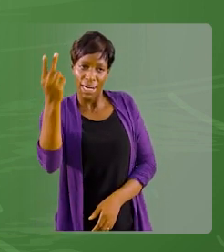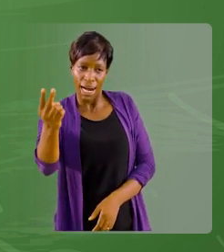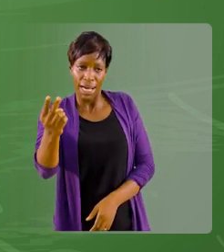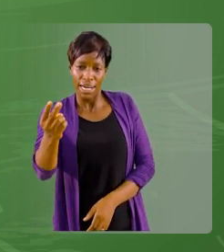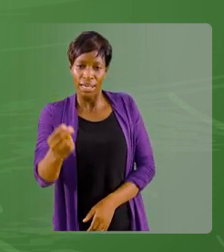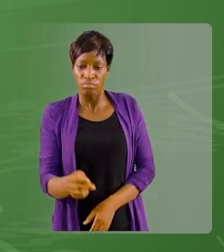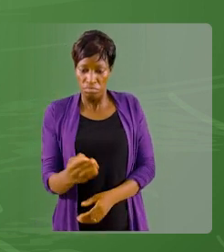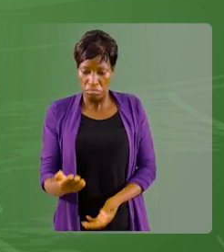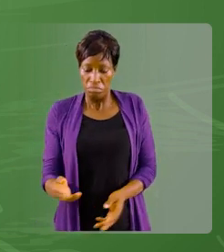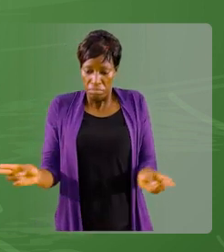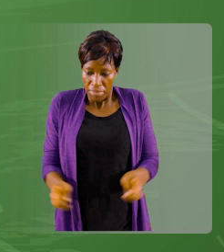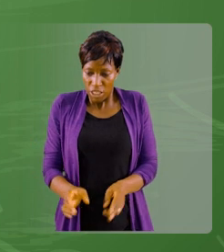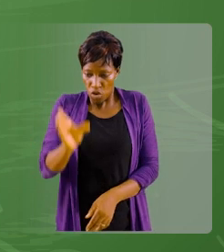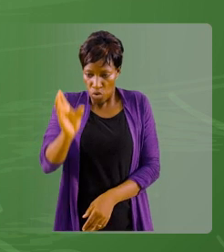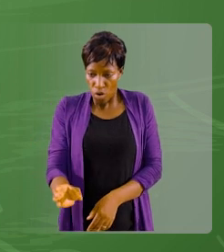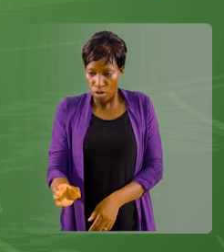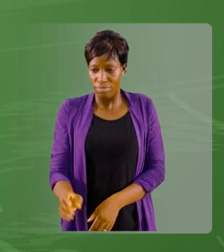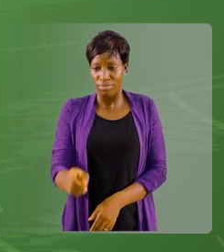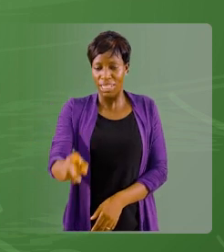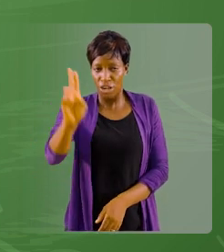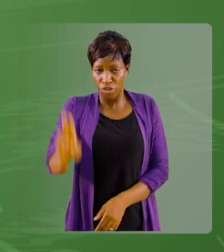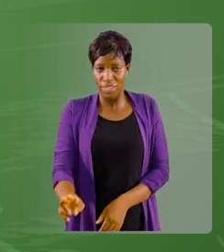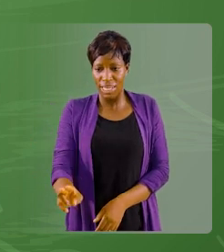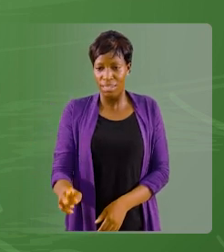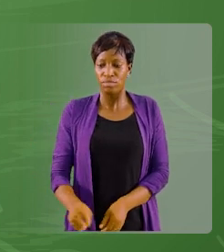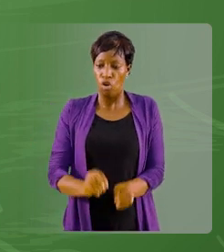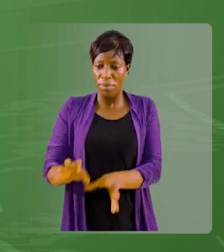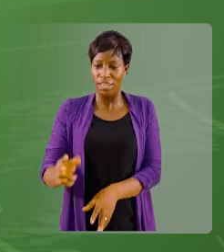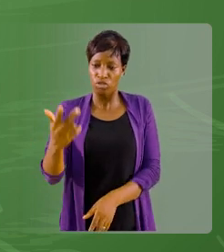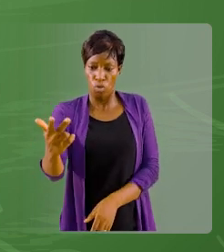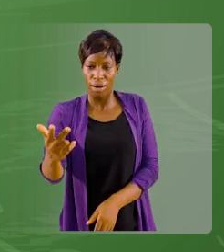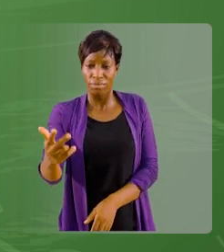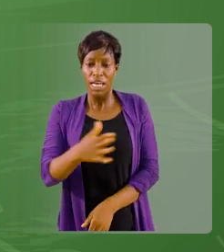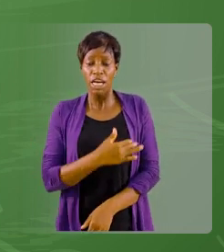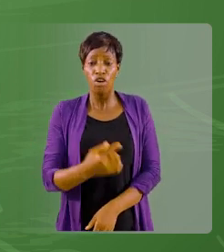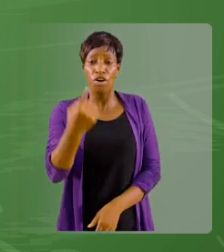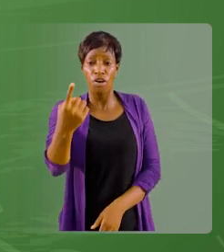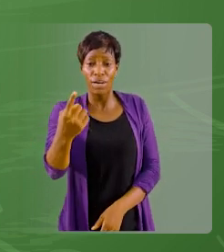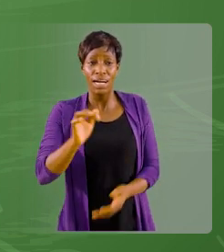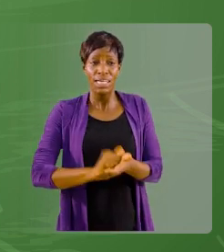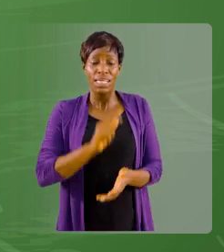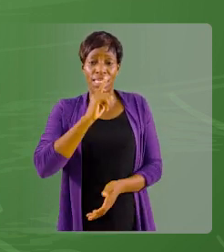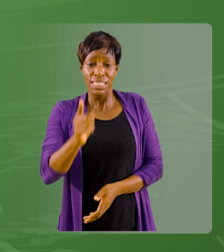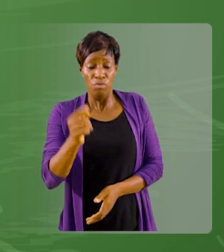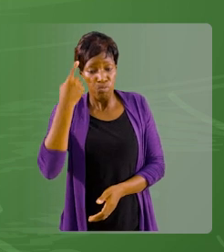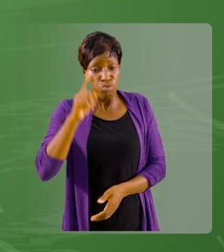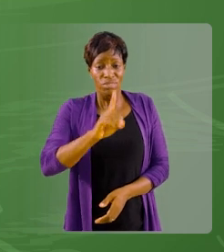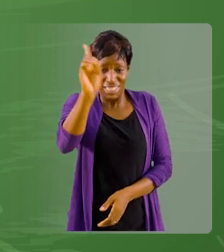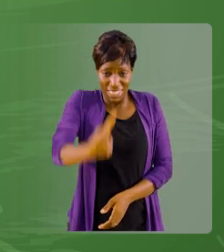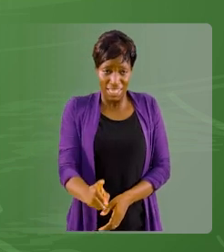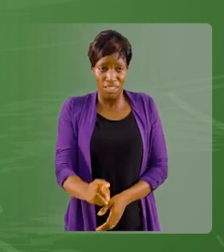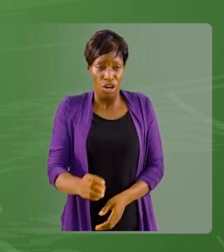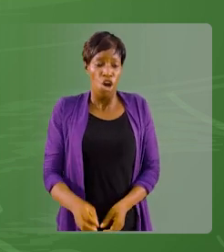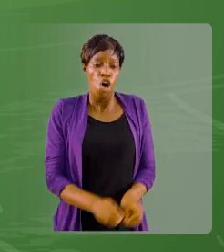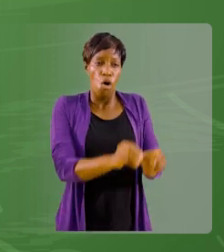met le 3 dans la colonne des unités. Le 1 représente bien le chiffre des dizaines. Nous